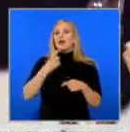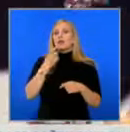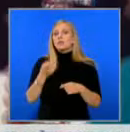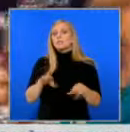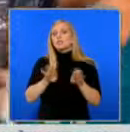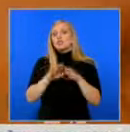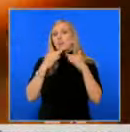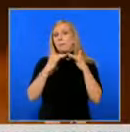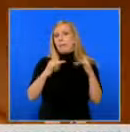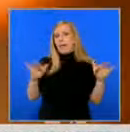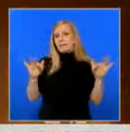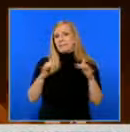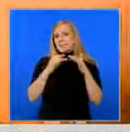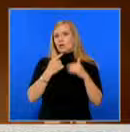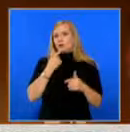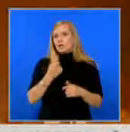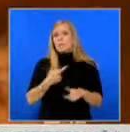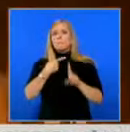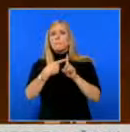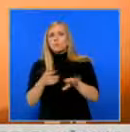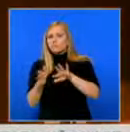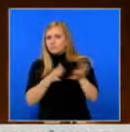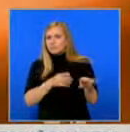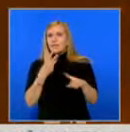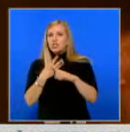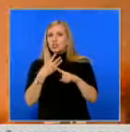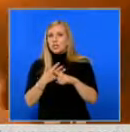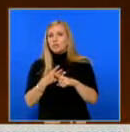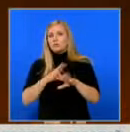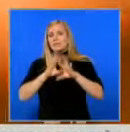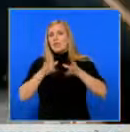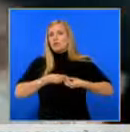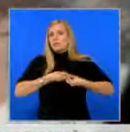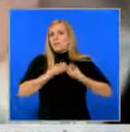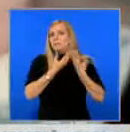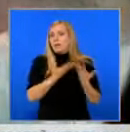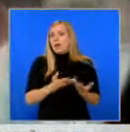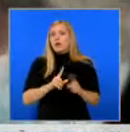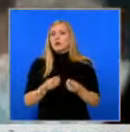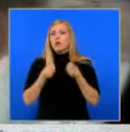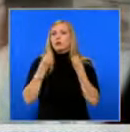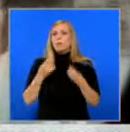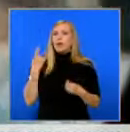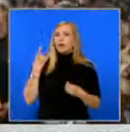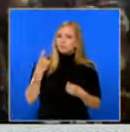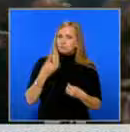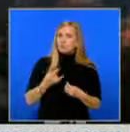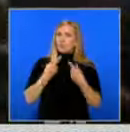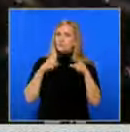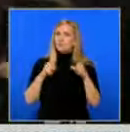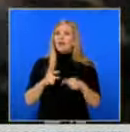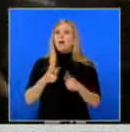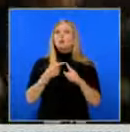песен на годината шакира беше наградена за цялостен принос а най-добри рок изпълнители тази година са